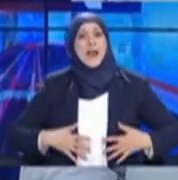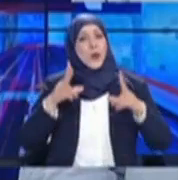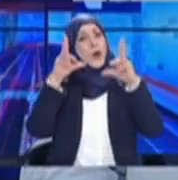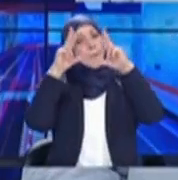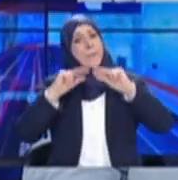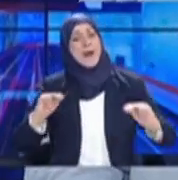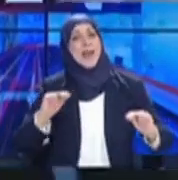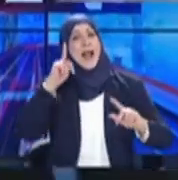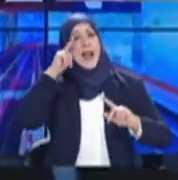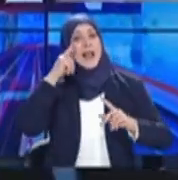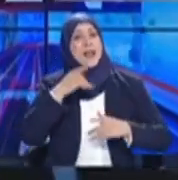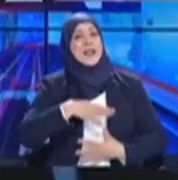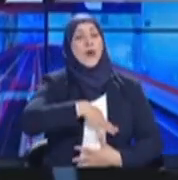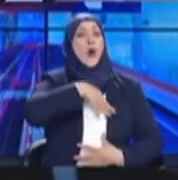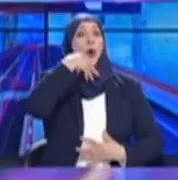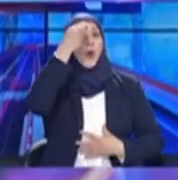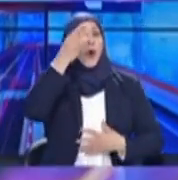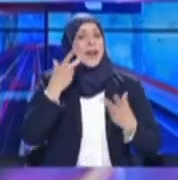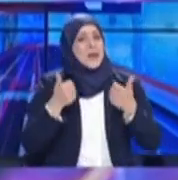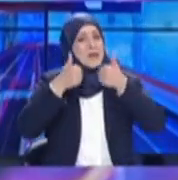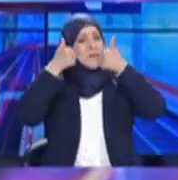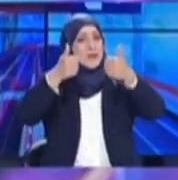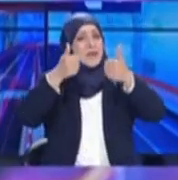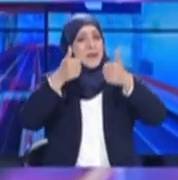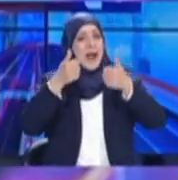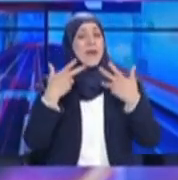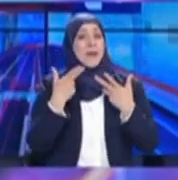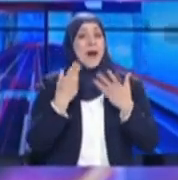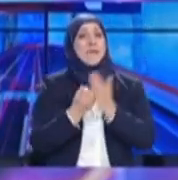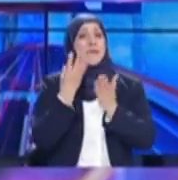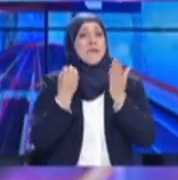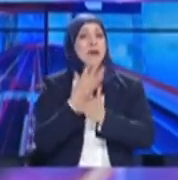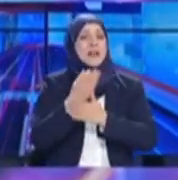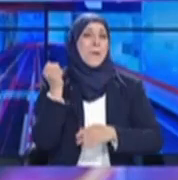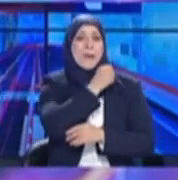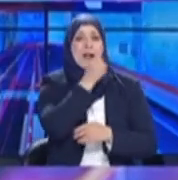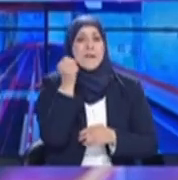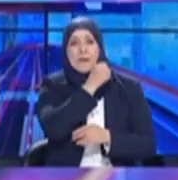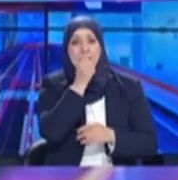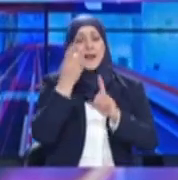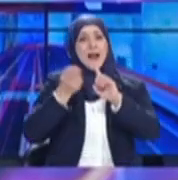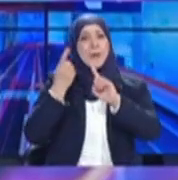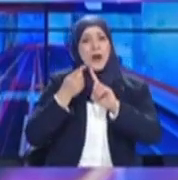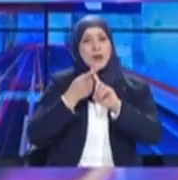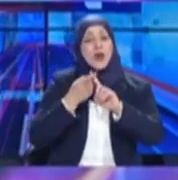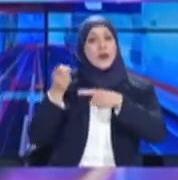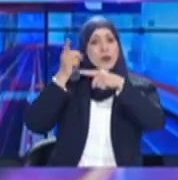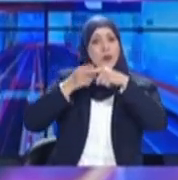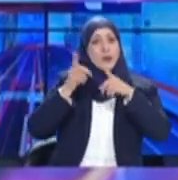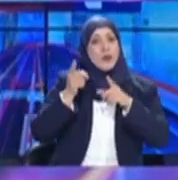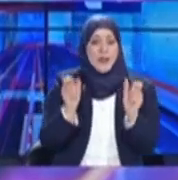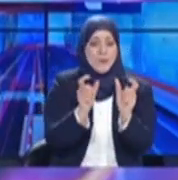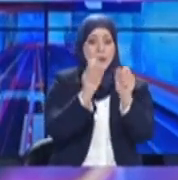والروح بالموسيقى بالفن وتكون عن المقاومه توجيهها هذا الفيروس اليوم